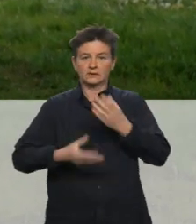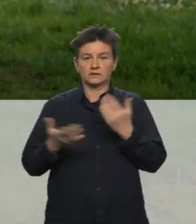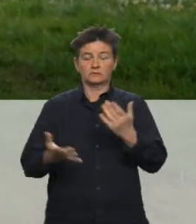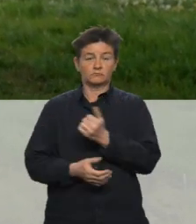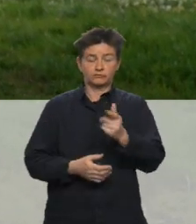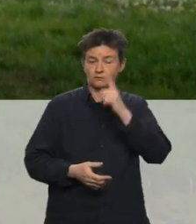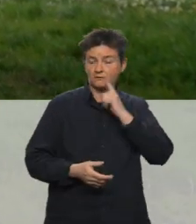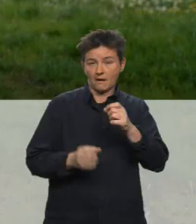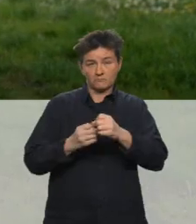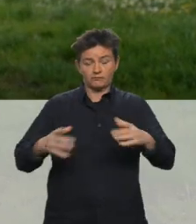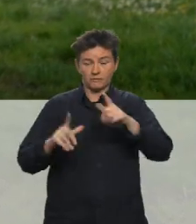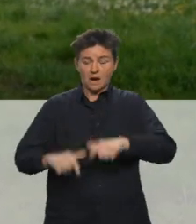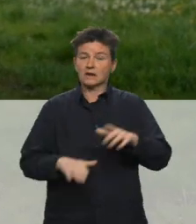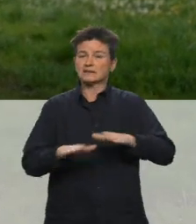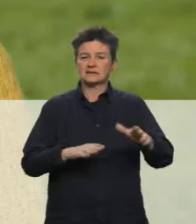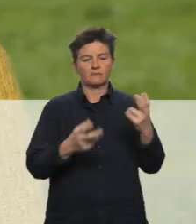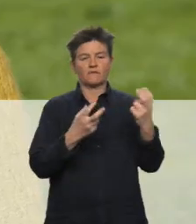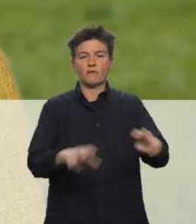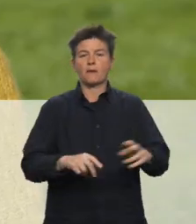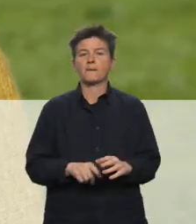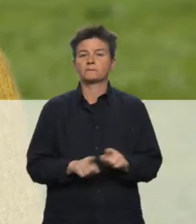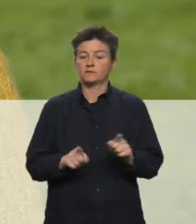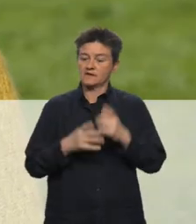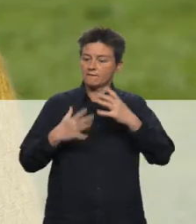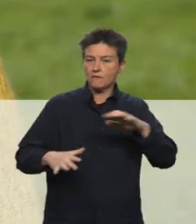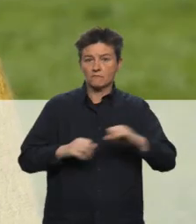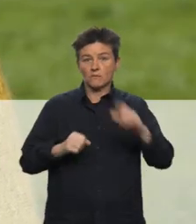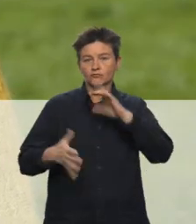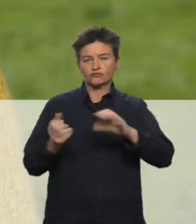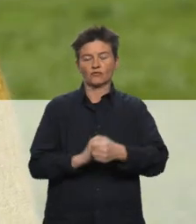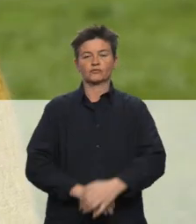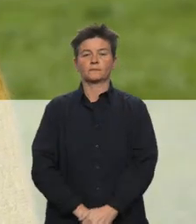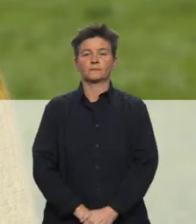nous sommes nombreuses à ne plus vouloir de ce système. C'est montrer que nous voulons nous mobiliser pour changer les choses.